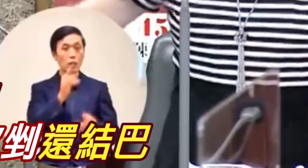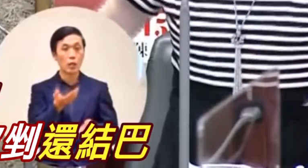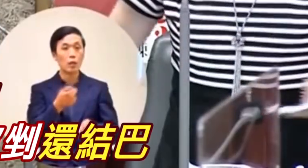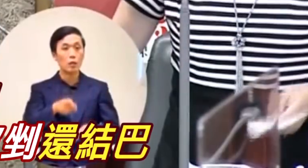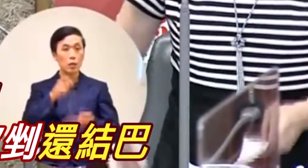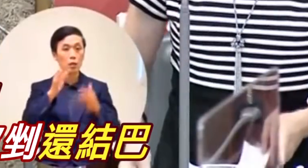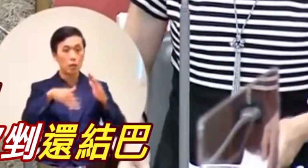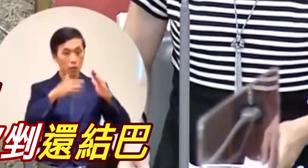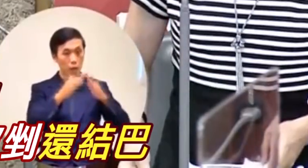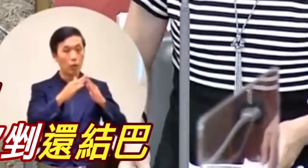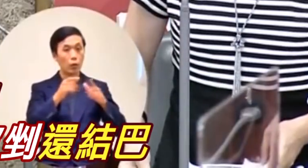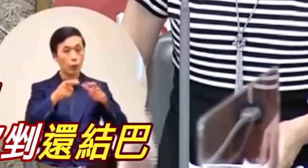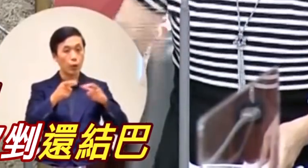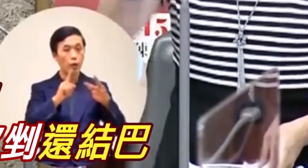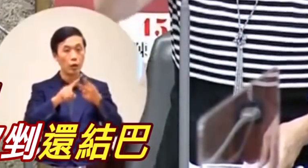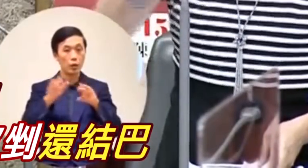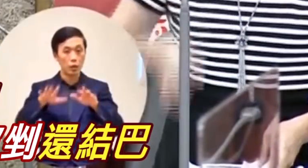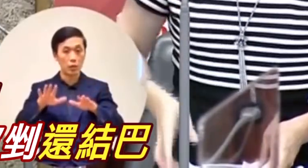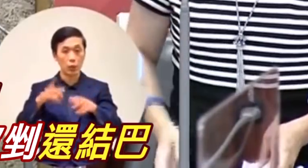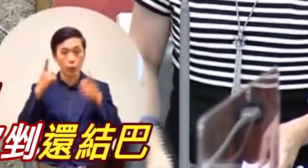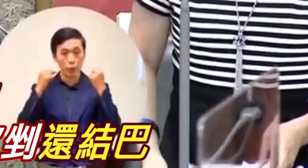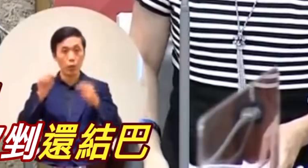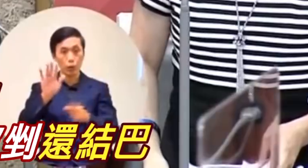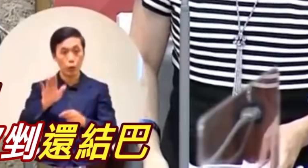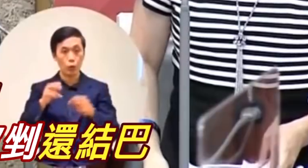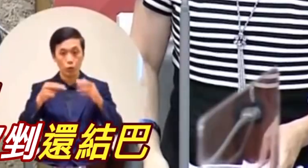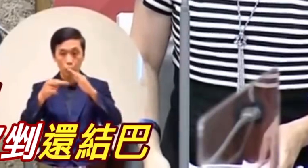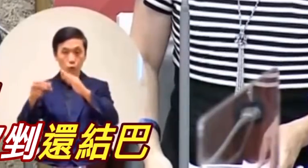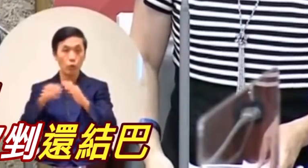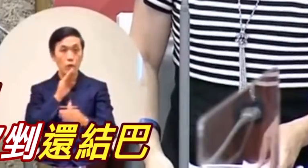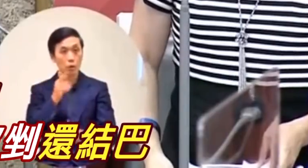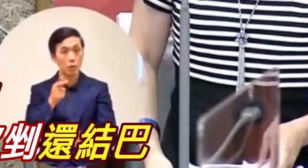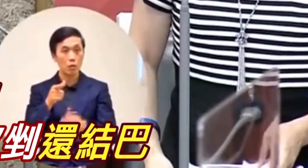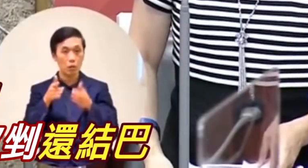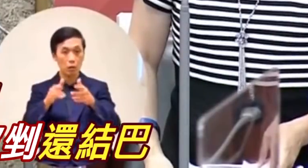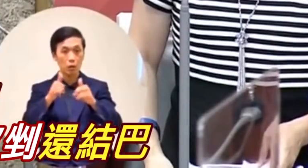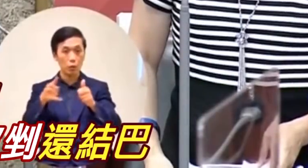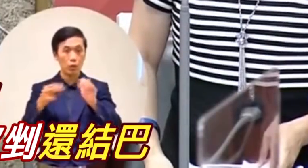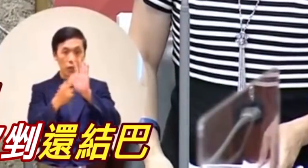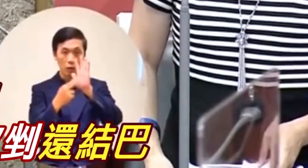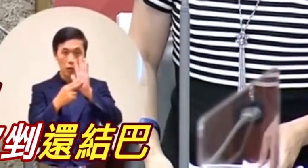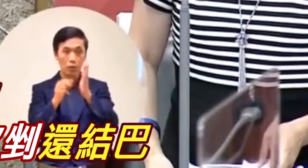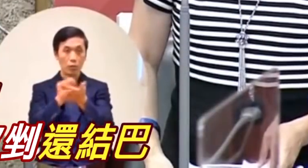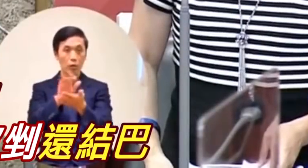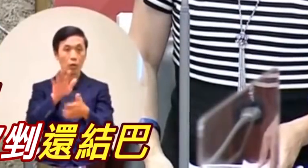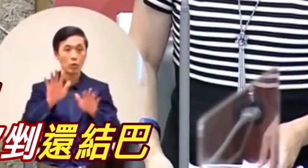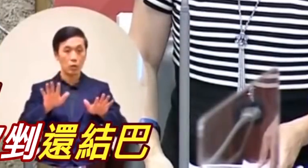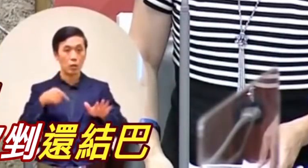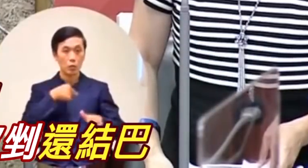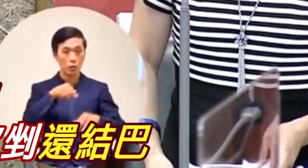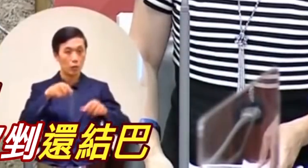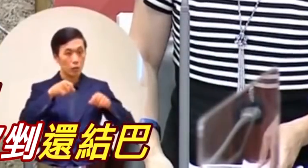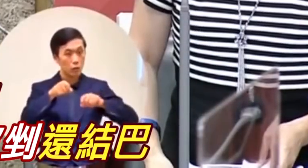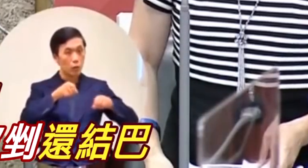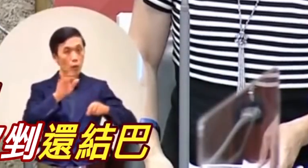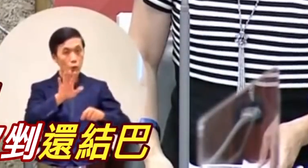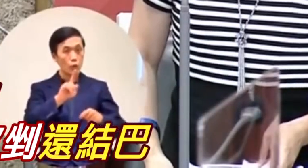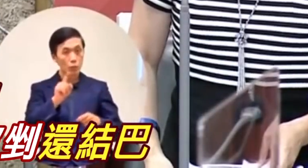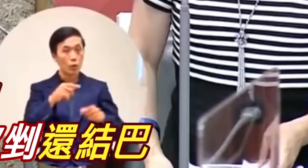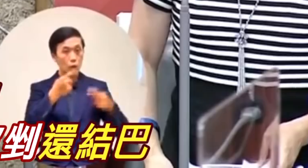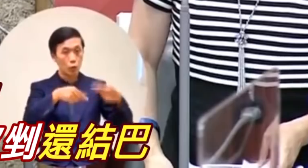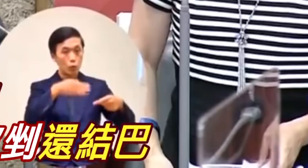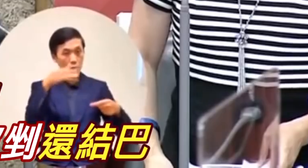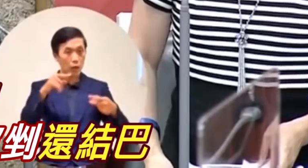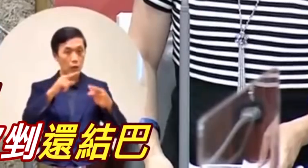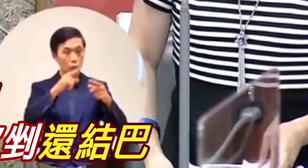馆去做修正而已吗？来，你简单的说清楚。 人员报告，我们目前有规划，还有古山中山